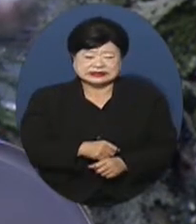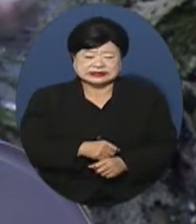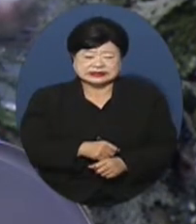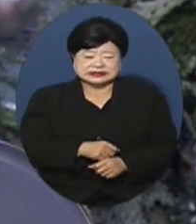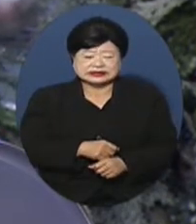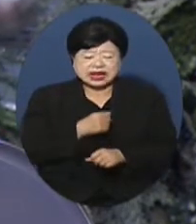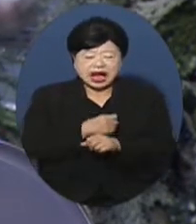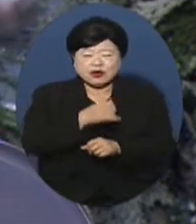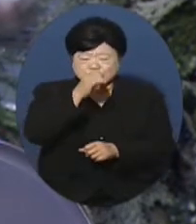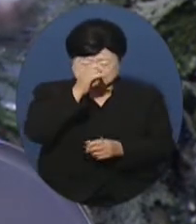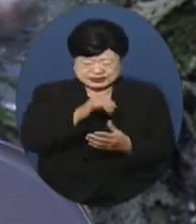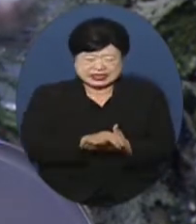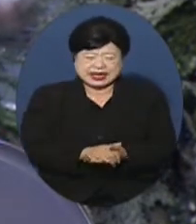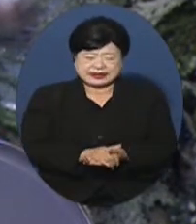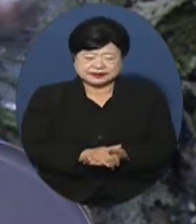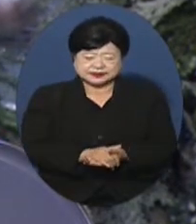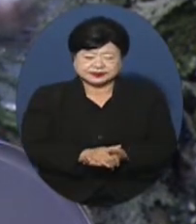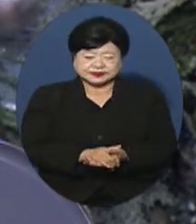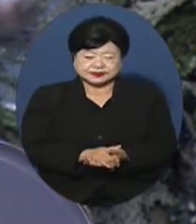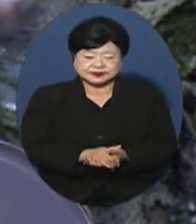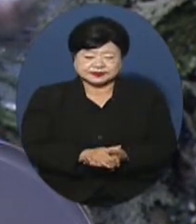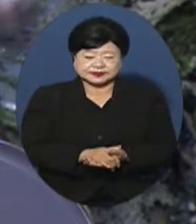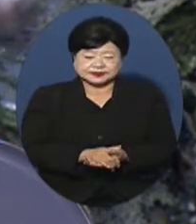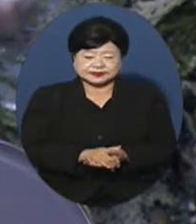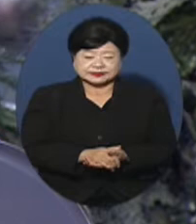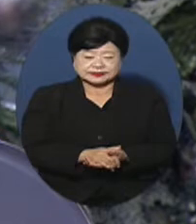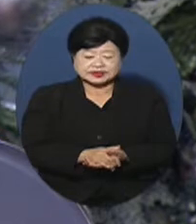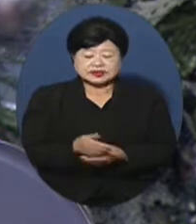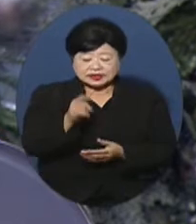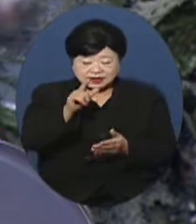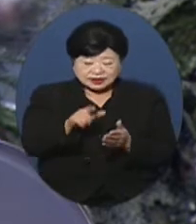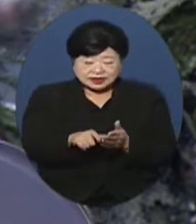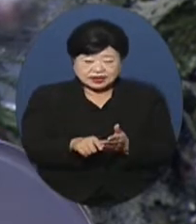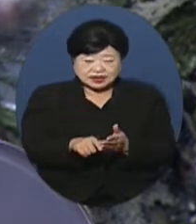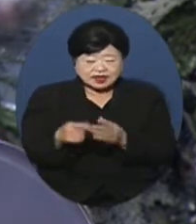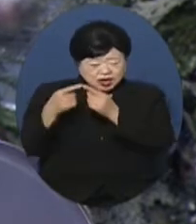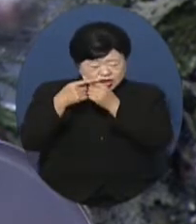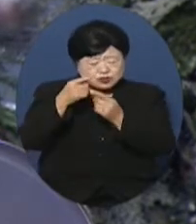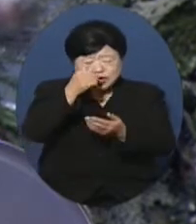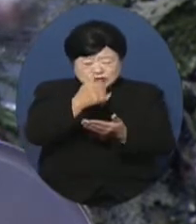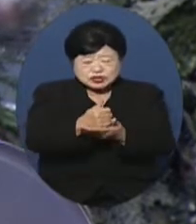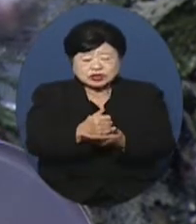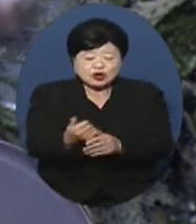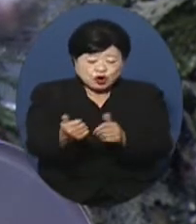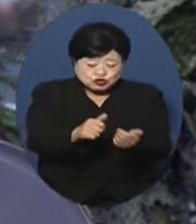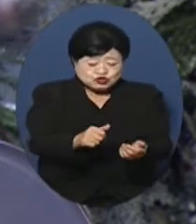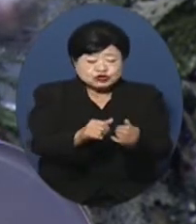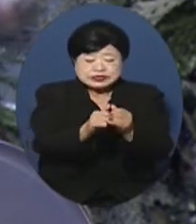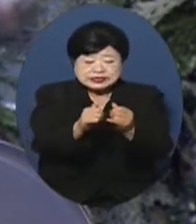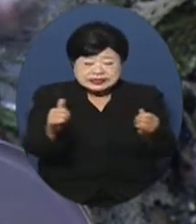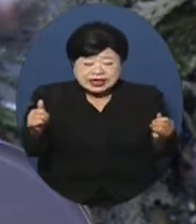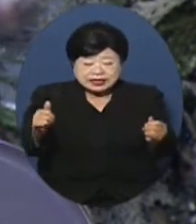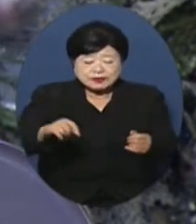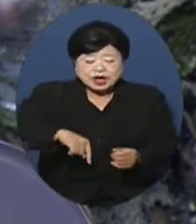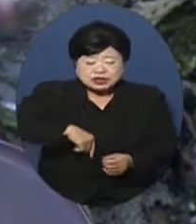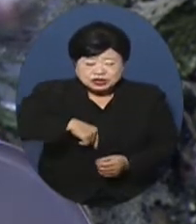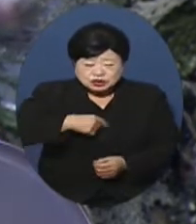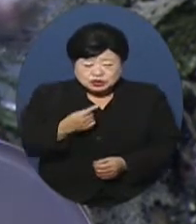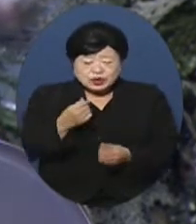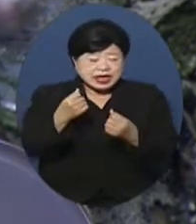지혜의 하고 있습니다 했는데 페루와 죄로 주원 인간은 스스로의